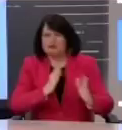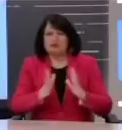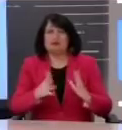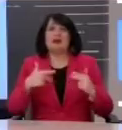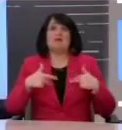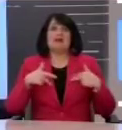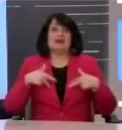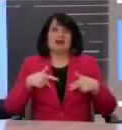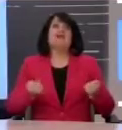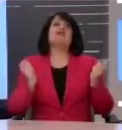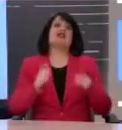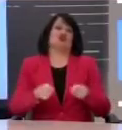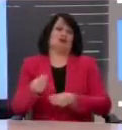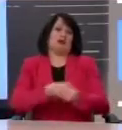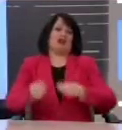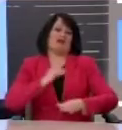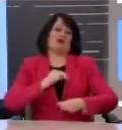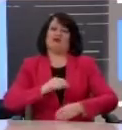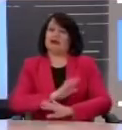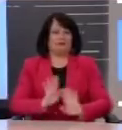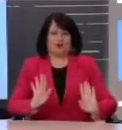δεν θα υπάρξει.